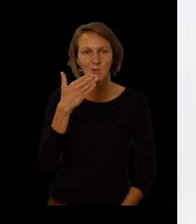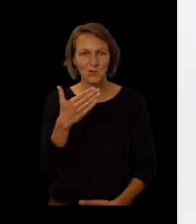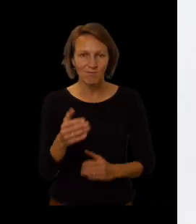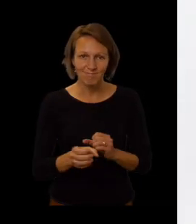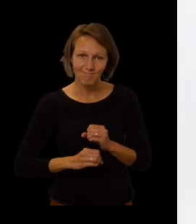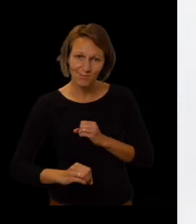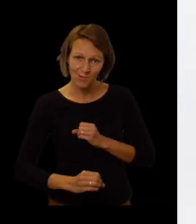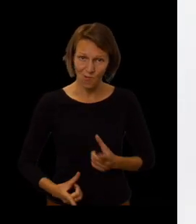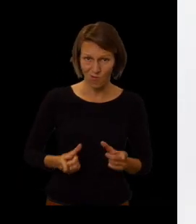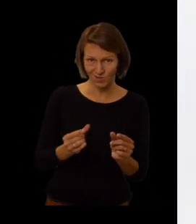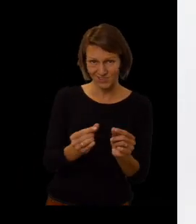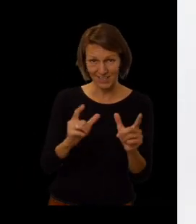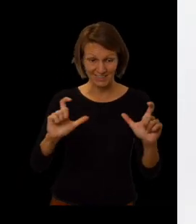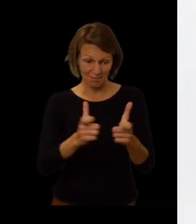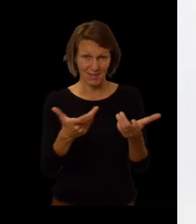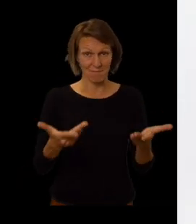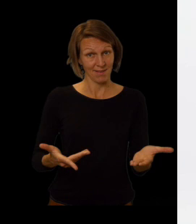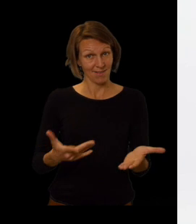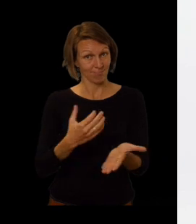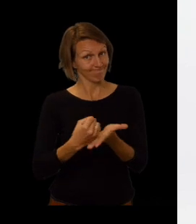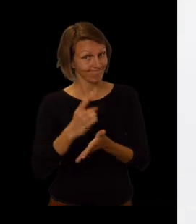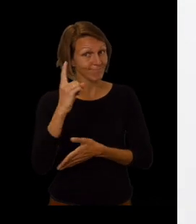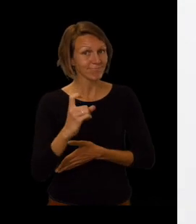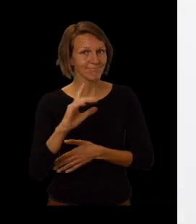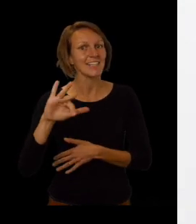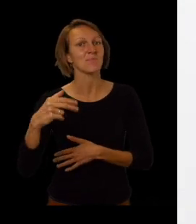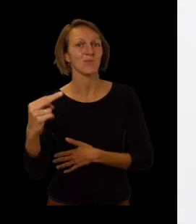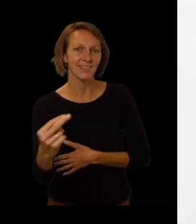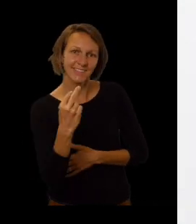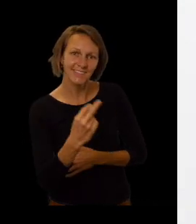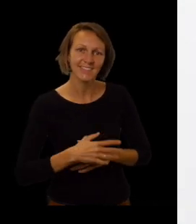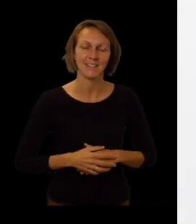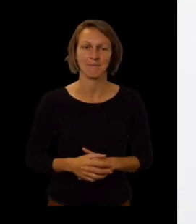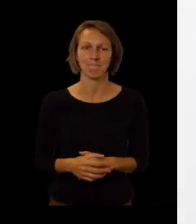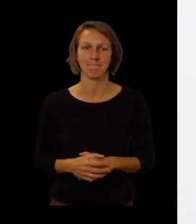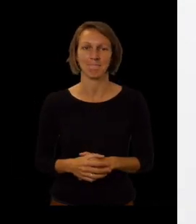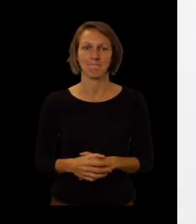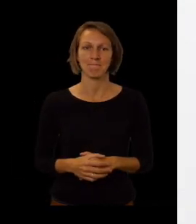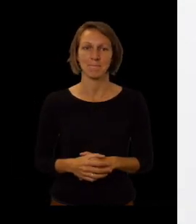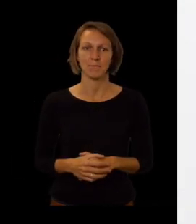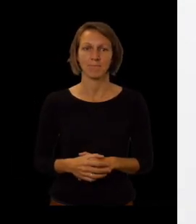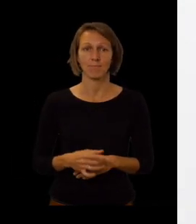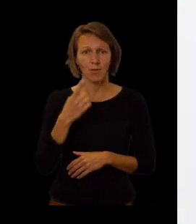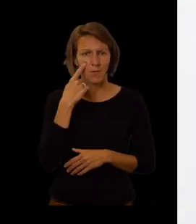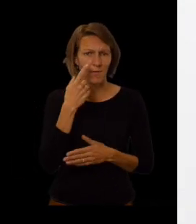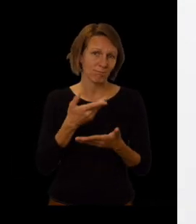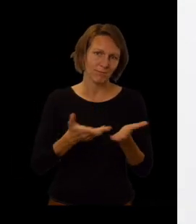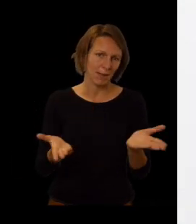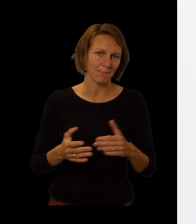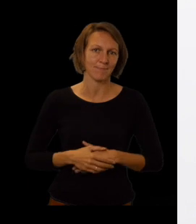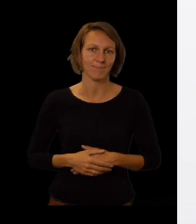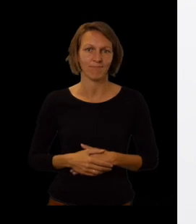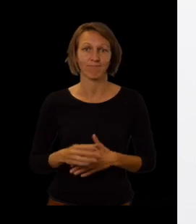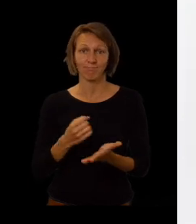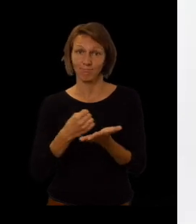Bonjour. Si vous êtes arrivé jusqu'ici, c'est que le moment est venu pour vous de faire le test de dépistage du cancer colorectal. Vous allez voir, c'est